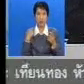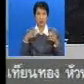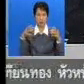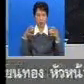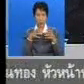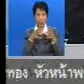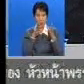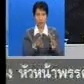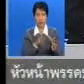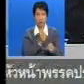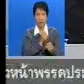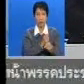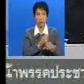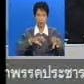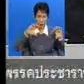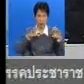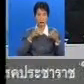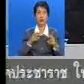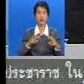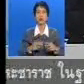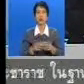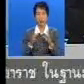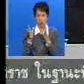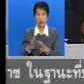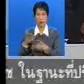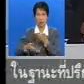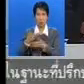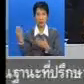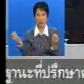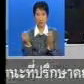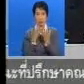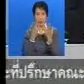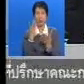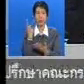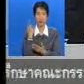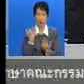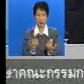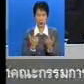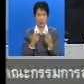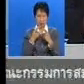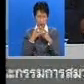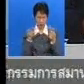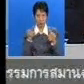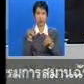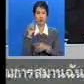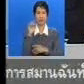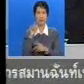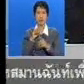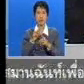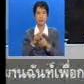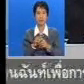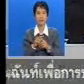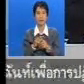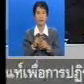ที่ชุดของกระทรวงพาณิชย ์ กับทางผู้ค้าที่อยู่ในย่านนั้นนะครับวันนี้เองมีการตั้งข้อสังเกตมากมายเกี่ยวกับเรื่องนี้ทั้งสองฝ่ายใช้สื่อมวลช